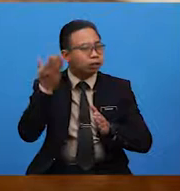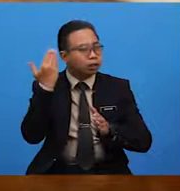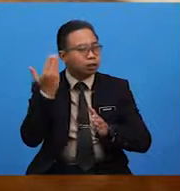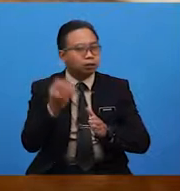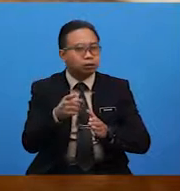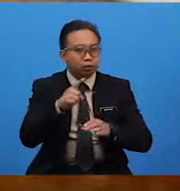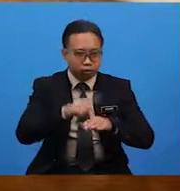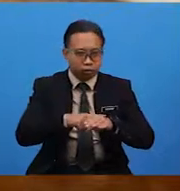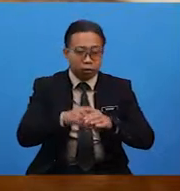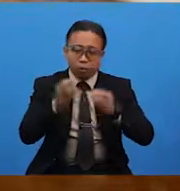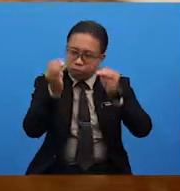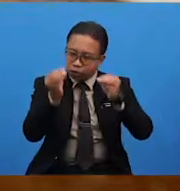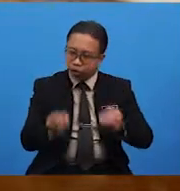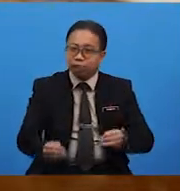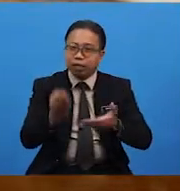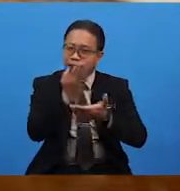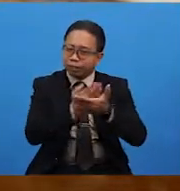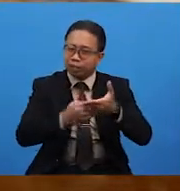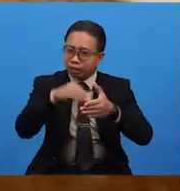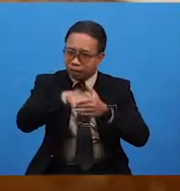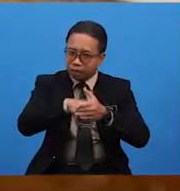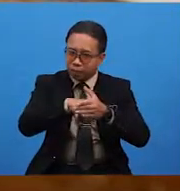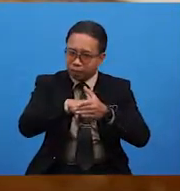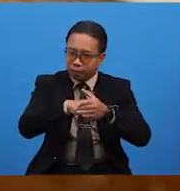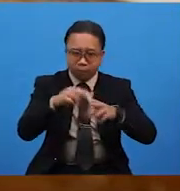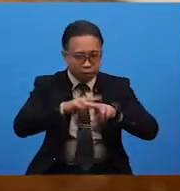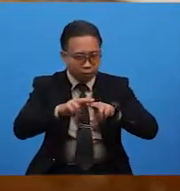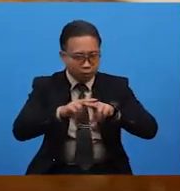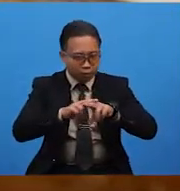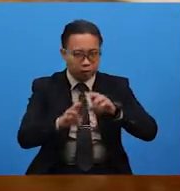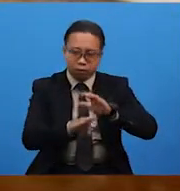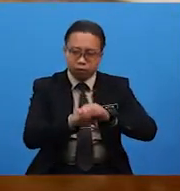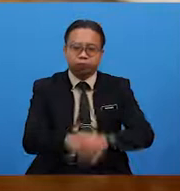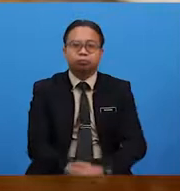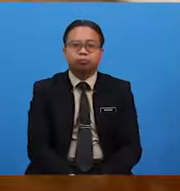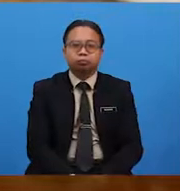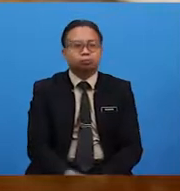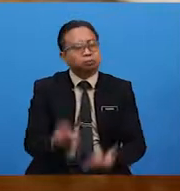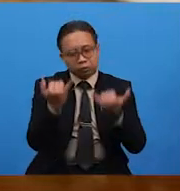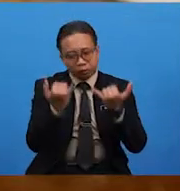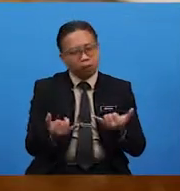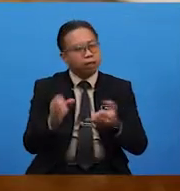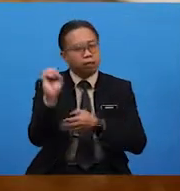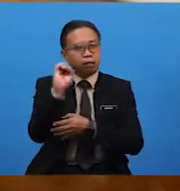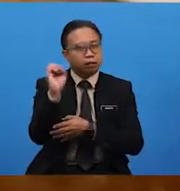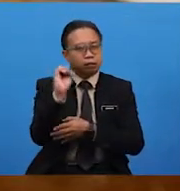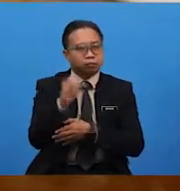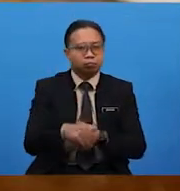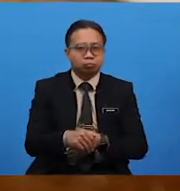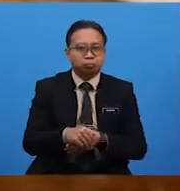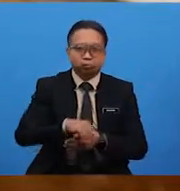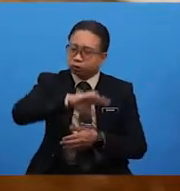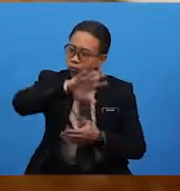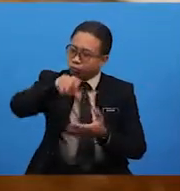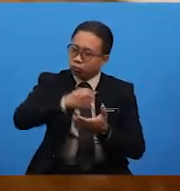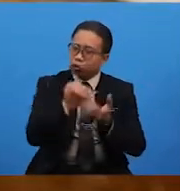golongan pertengahan Iya betul dalam Grabag kereta api sekarang data adil dah Gambaran seperti itu kereta pisau muda